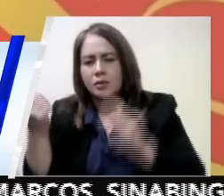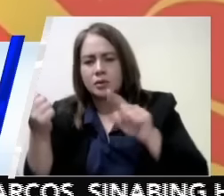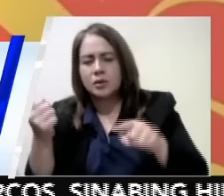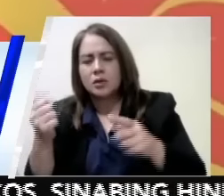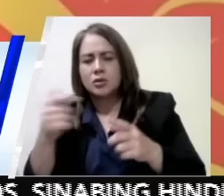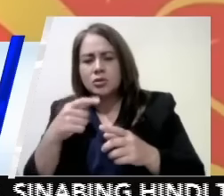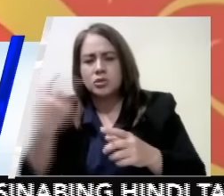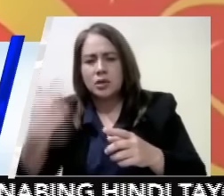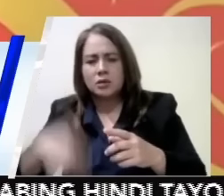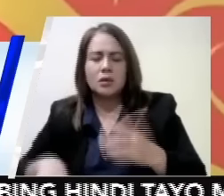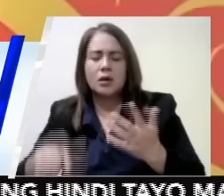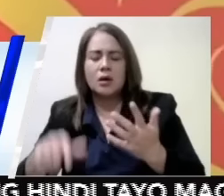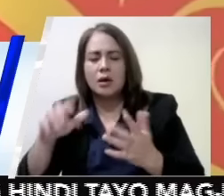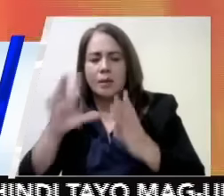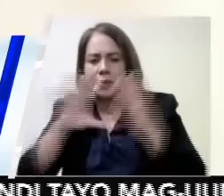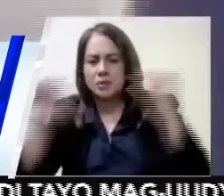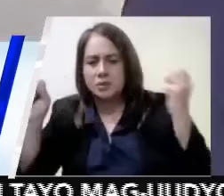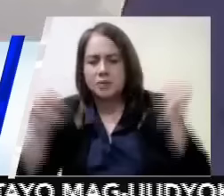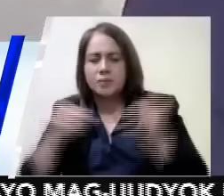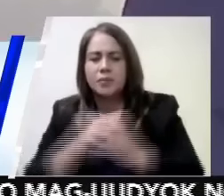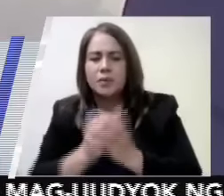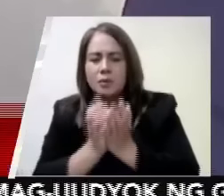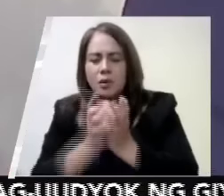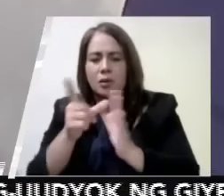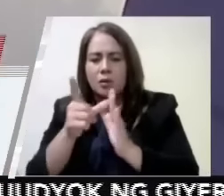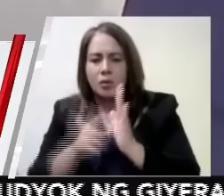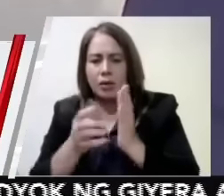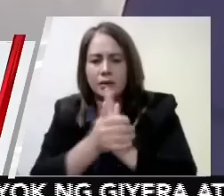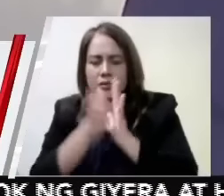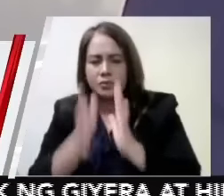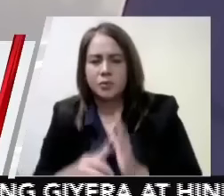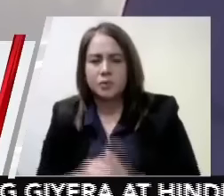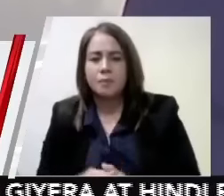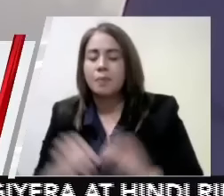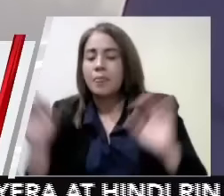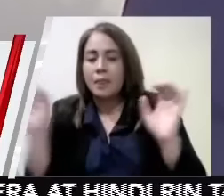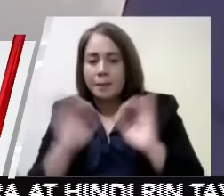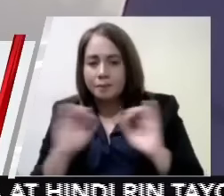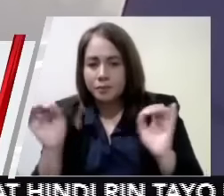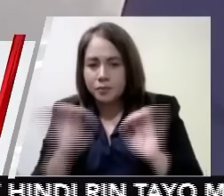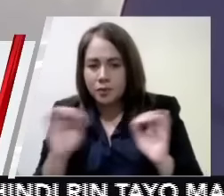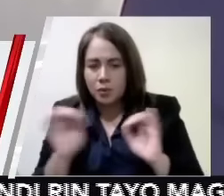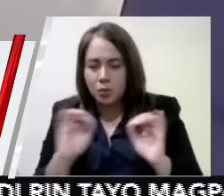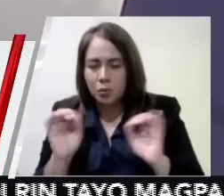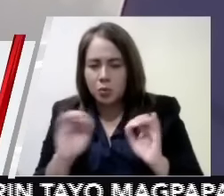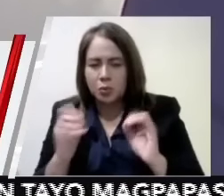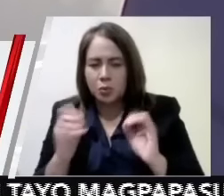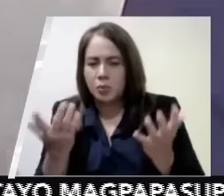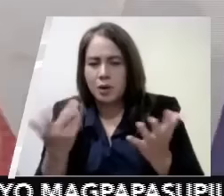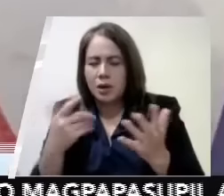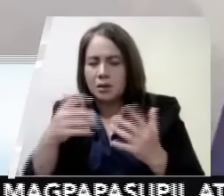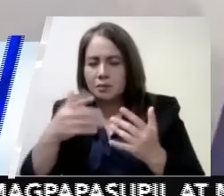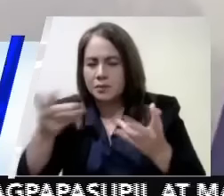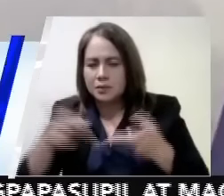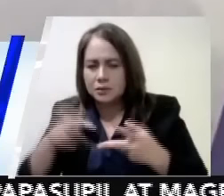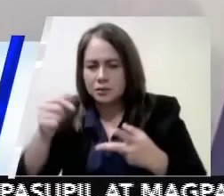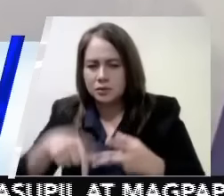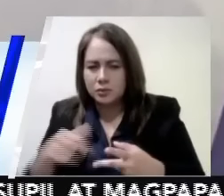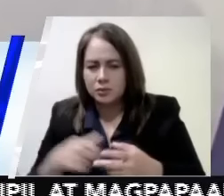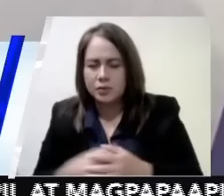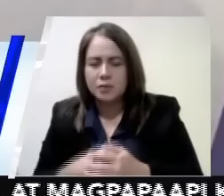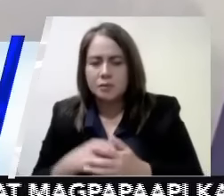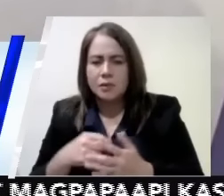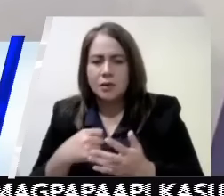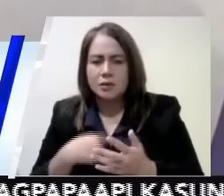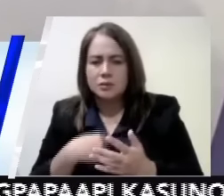sa isang maritime law expert. Wala po talagang naitutulong yung kanilang ambassador at yung embassy staff. Kailangan nating